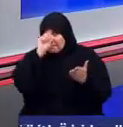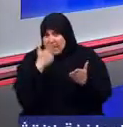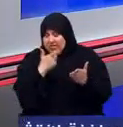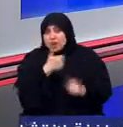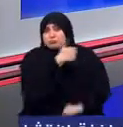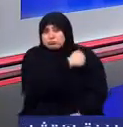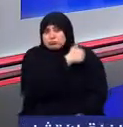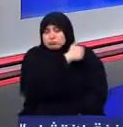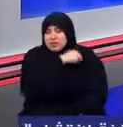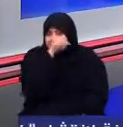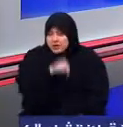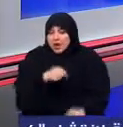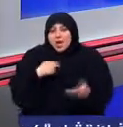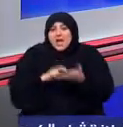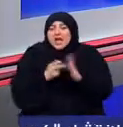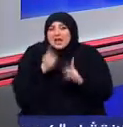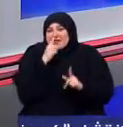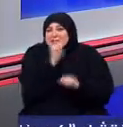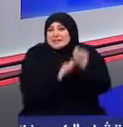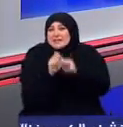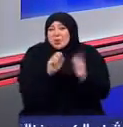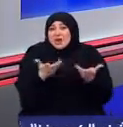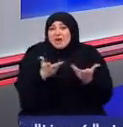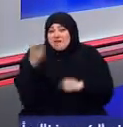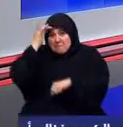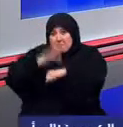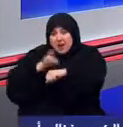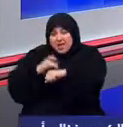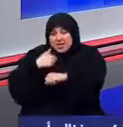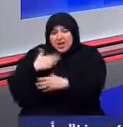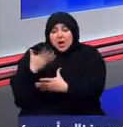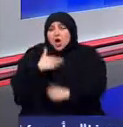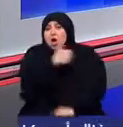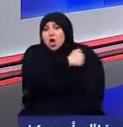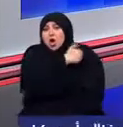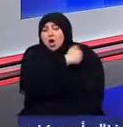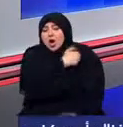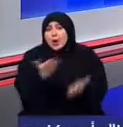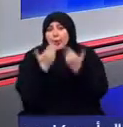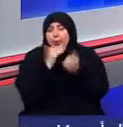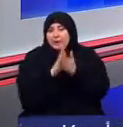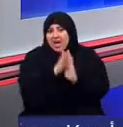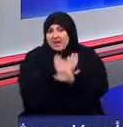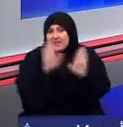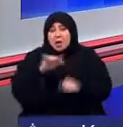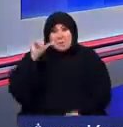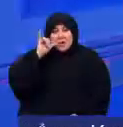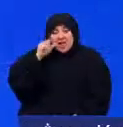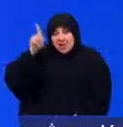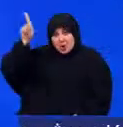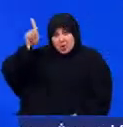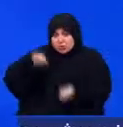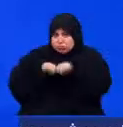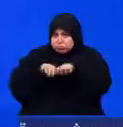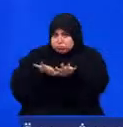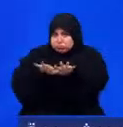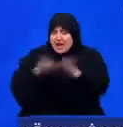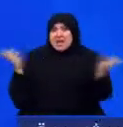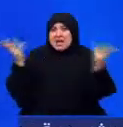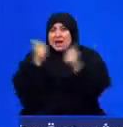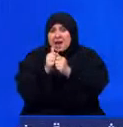لقاح فالأمر أصبح إجباري على المجتمع. نعم ما نفس الحالة مع بريطانيا. نعم. لما انتشر المرض حصد الكثير من